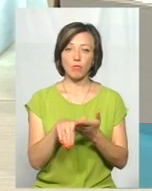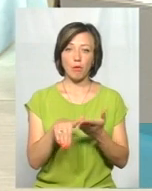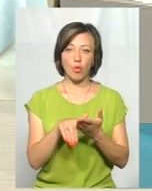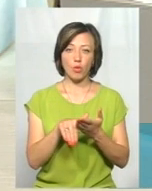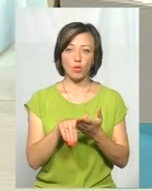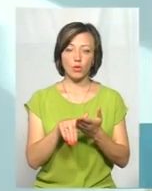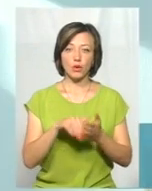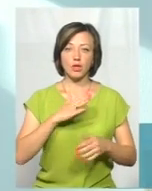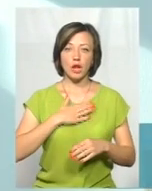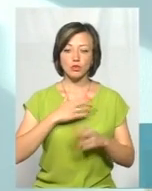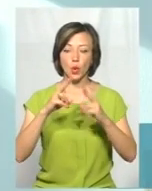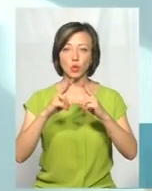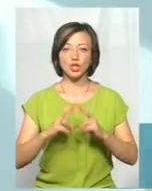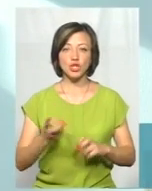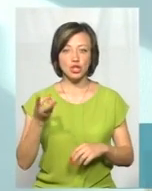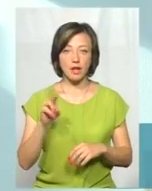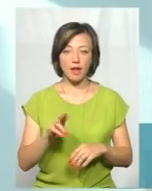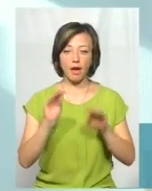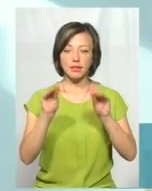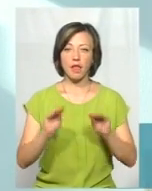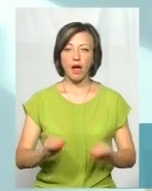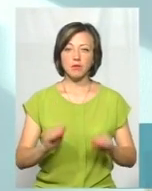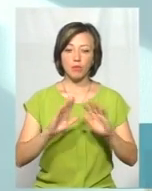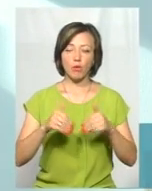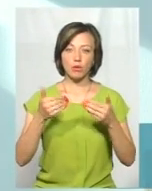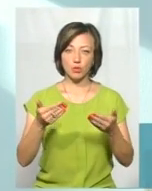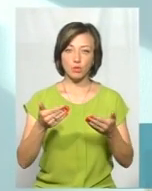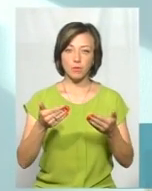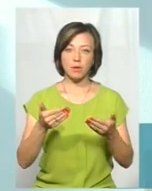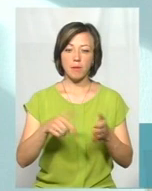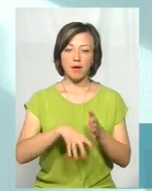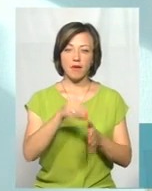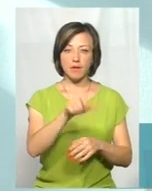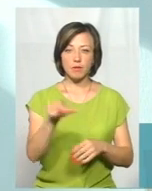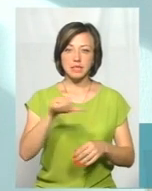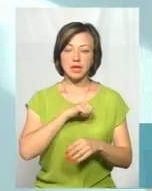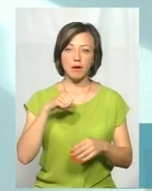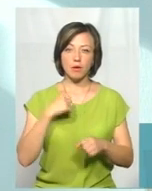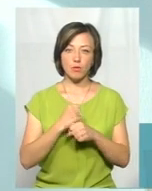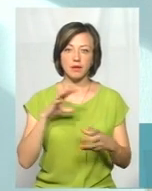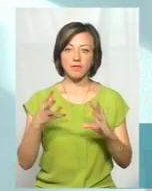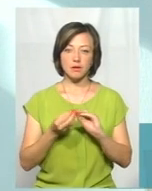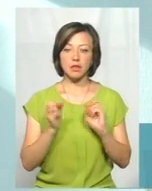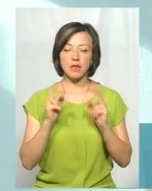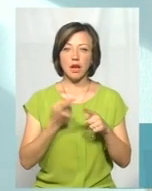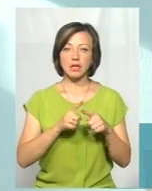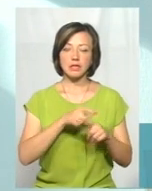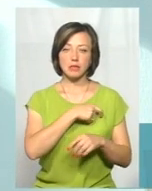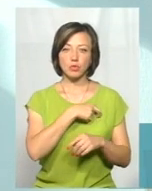допомогою от нашого дослідження, тих даних, які ми пропонуємо виборцям, виборці вже самі будуть робити висновки, наскільки